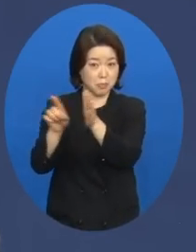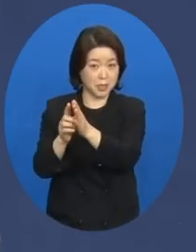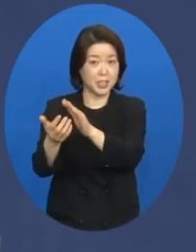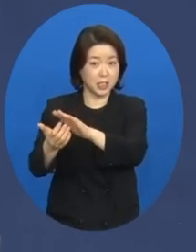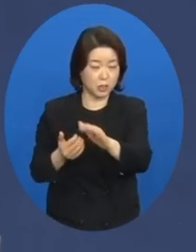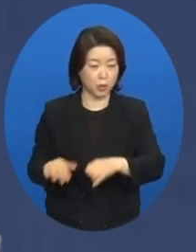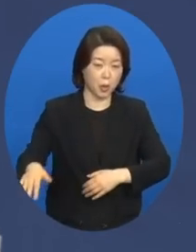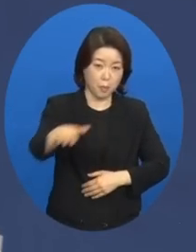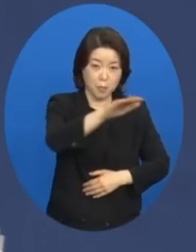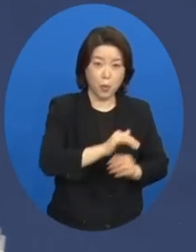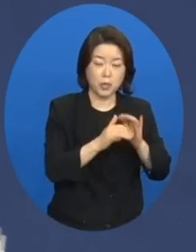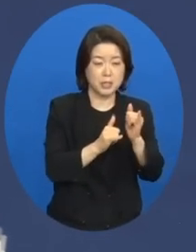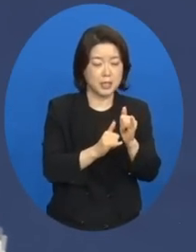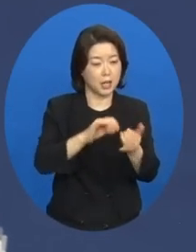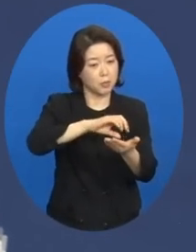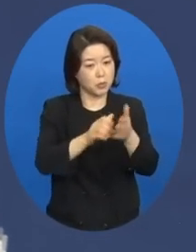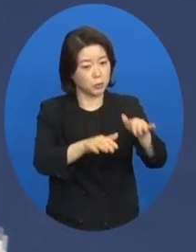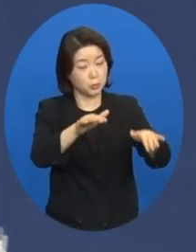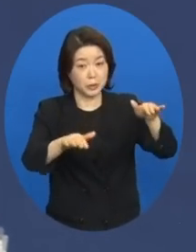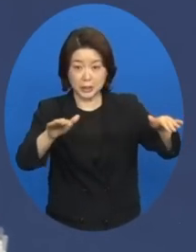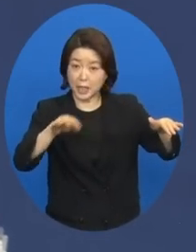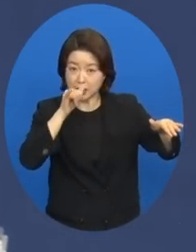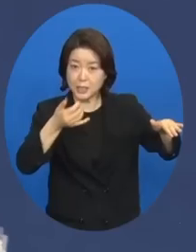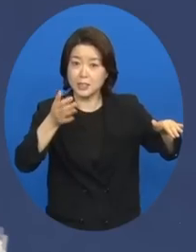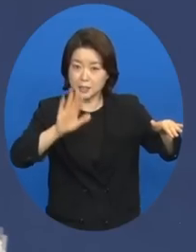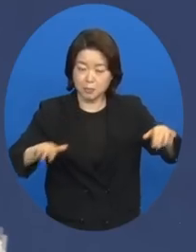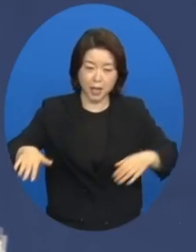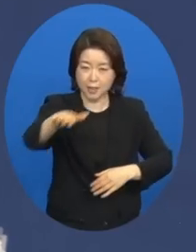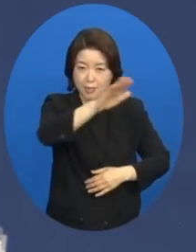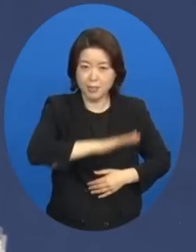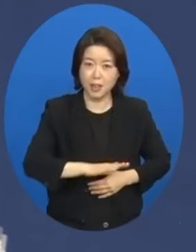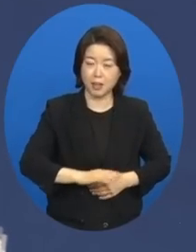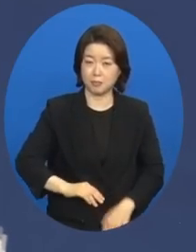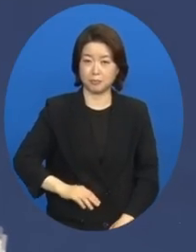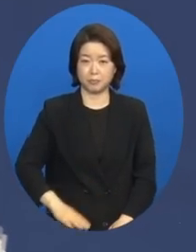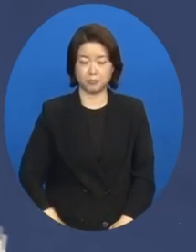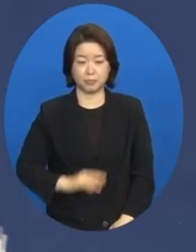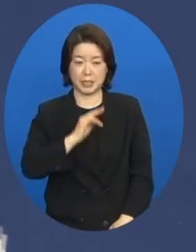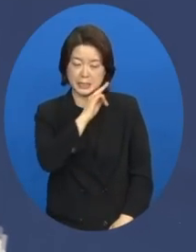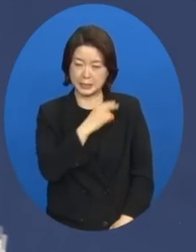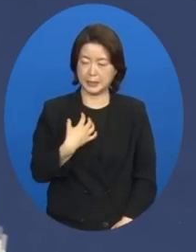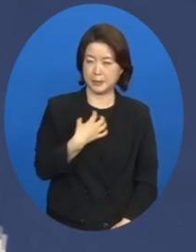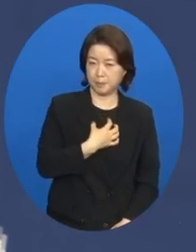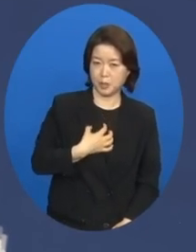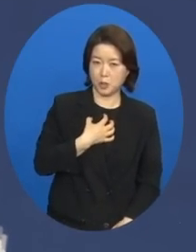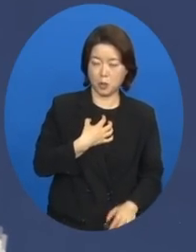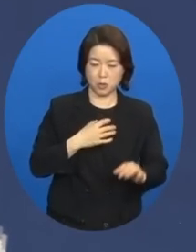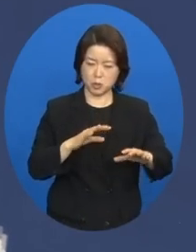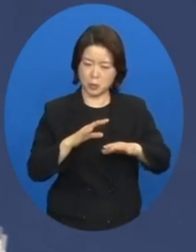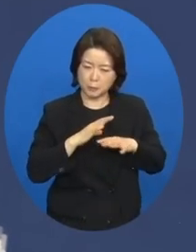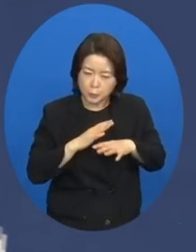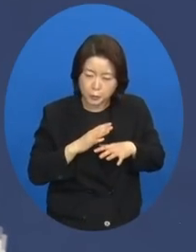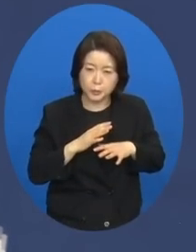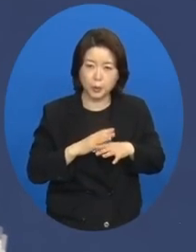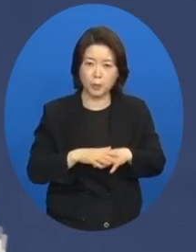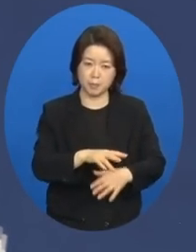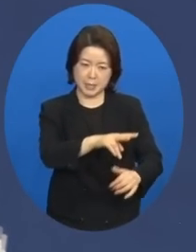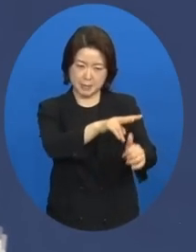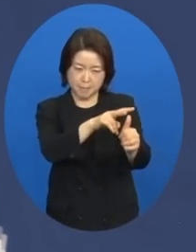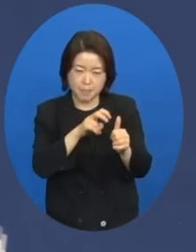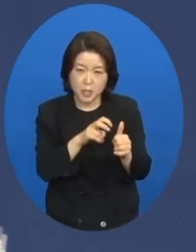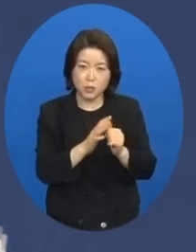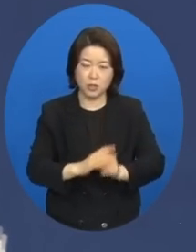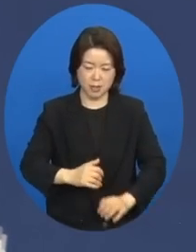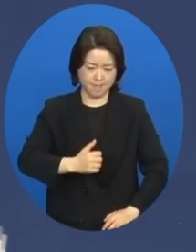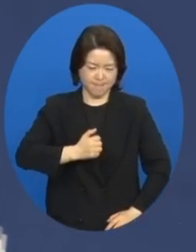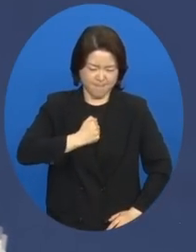모든 사람이 정도의 차이는 있지만 모두가 의심, 걱정, 두려움, 미움,